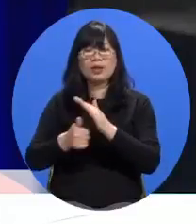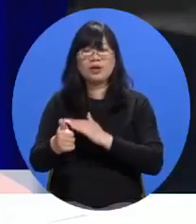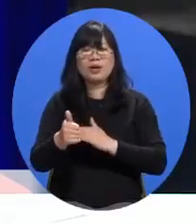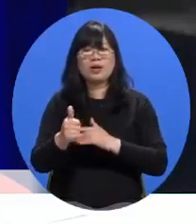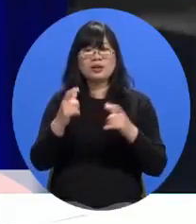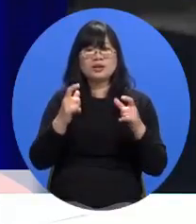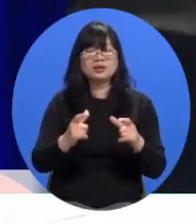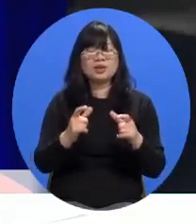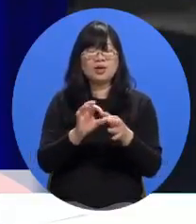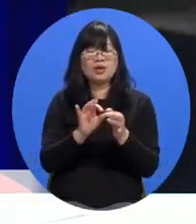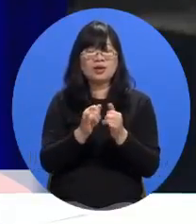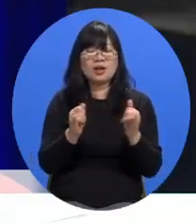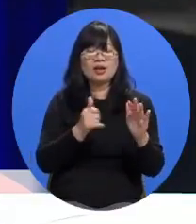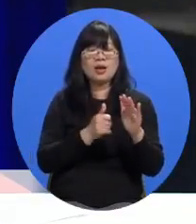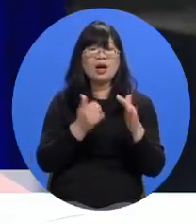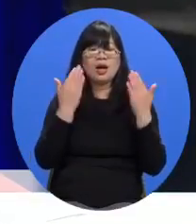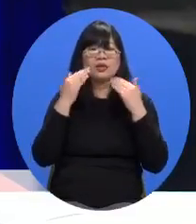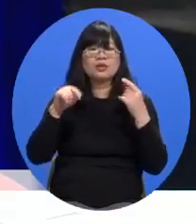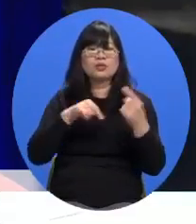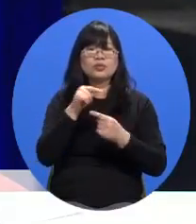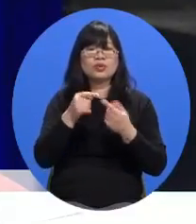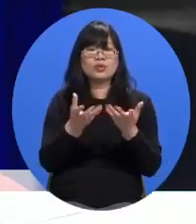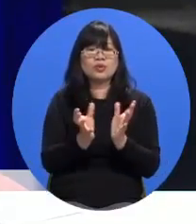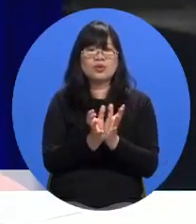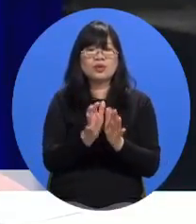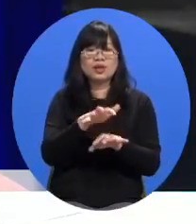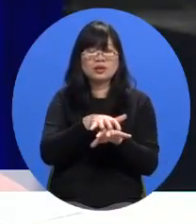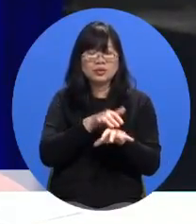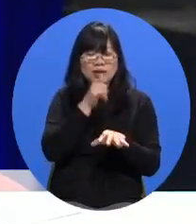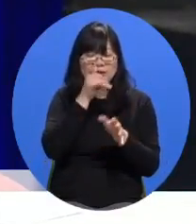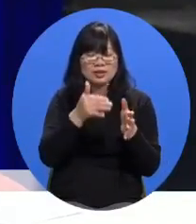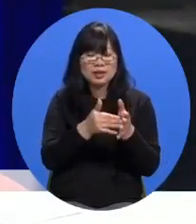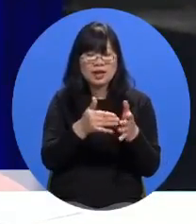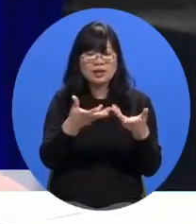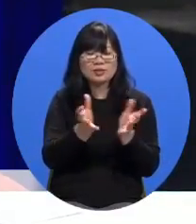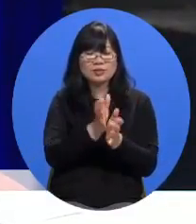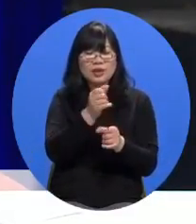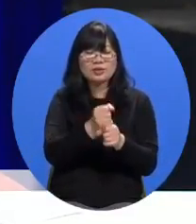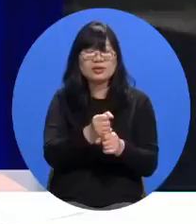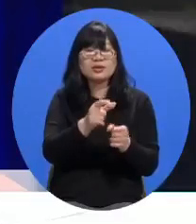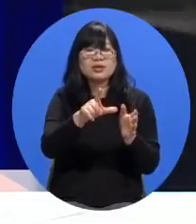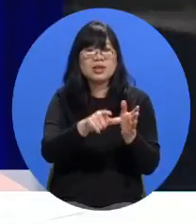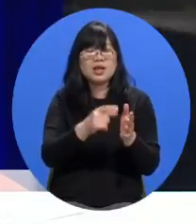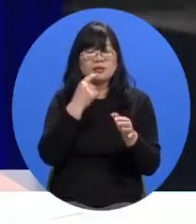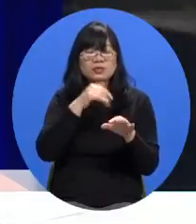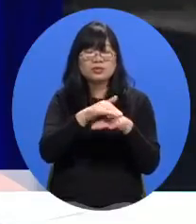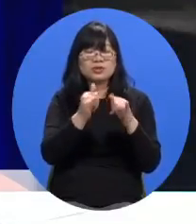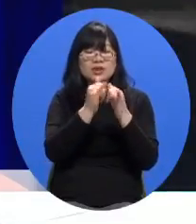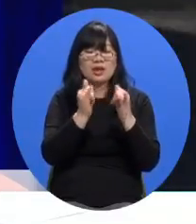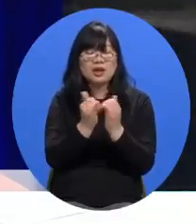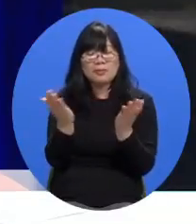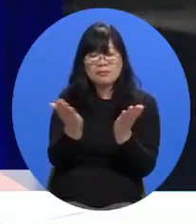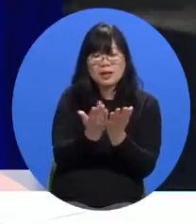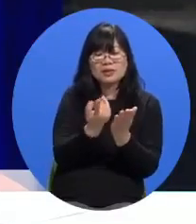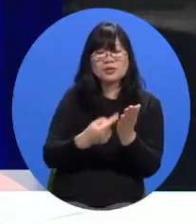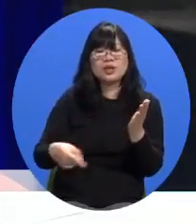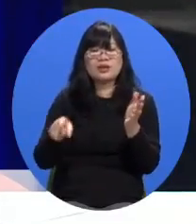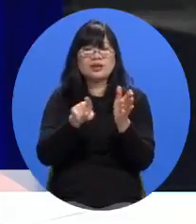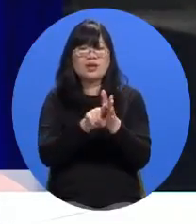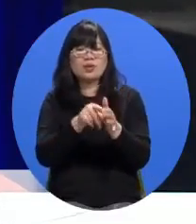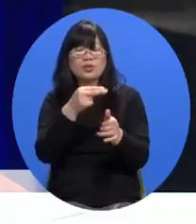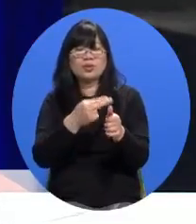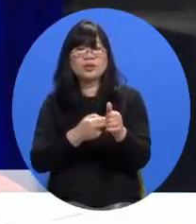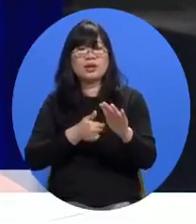그다음에 지역 인사가 참여하는 학교 운영위원회라는 기구가 있습니다. 그렇게 기구를 만들 때 우리가 민주주의 사회에 걸맞게 하기 위해서는 그